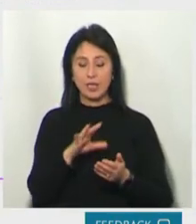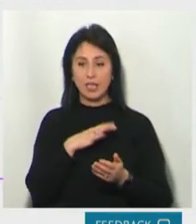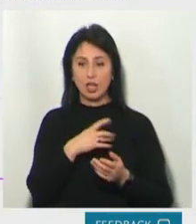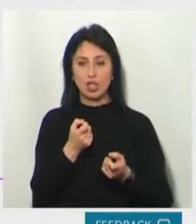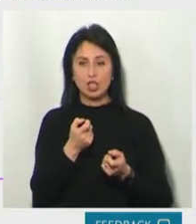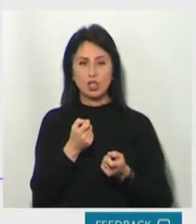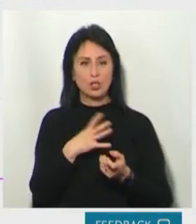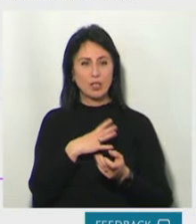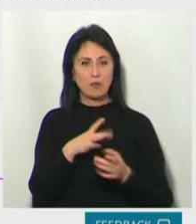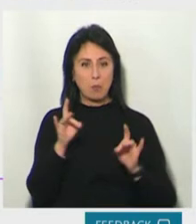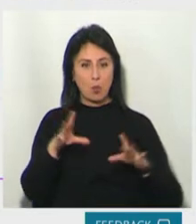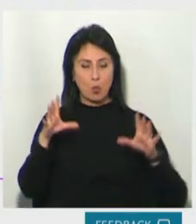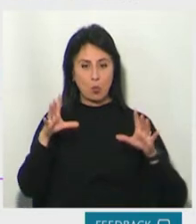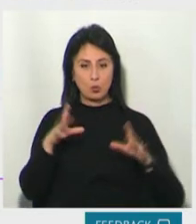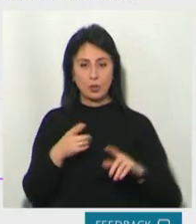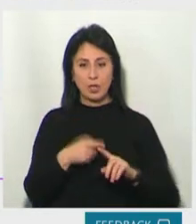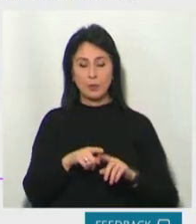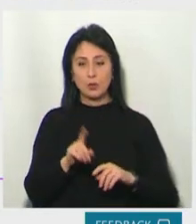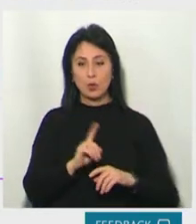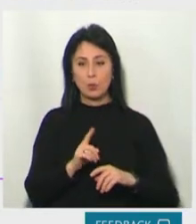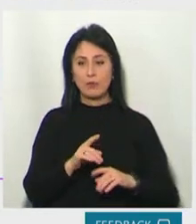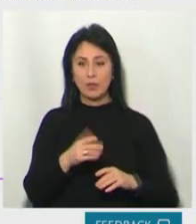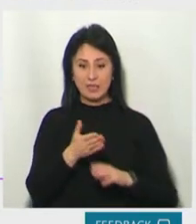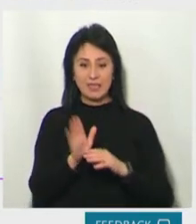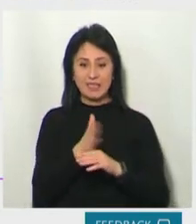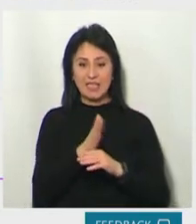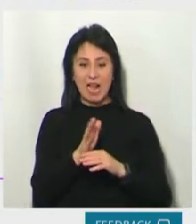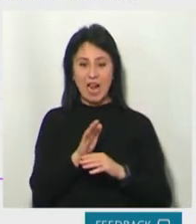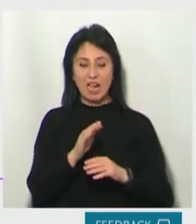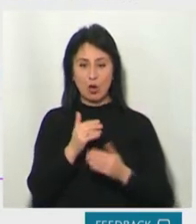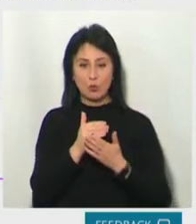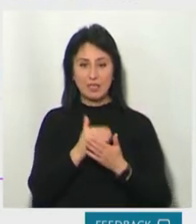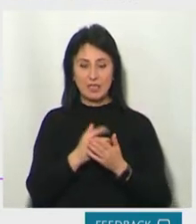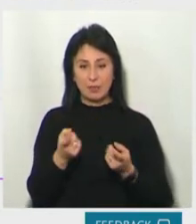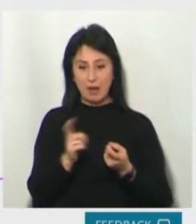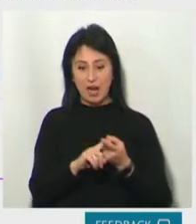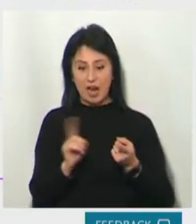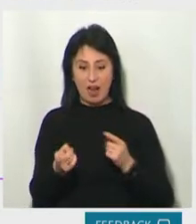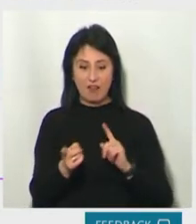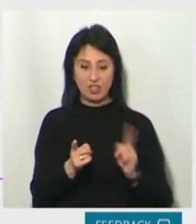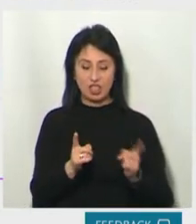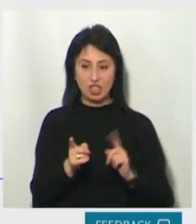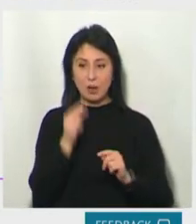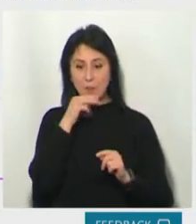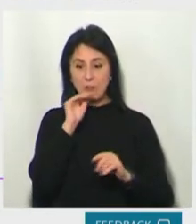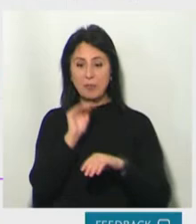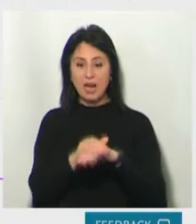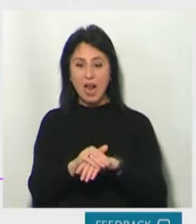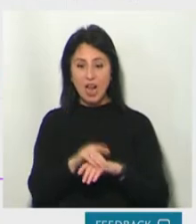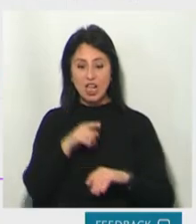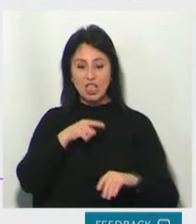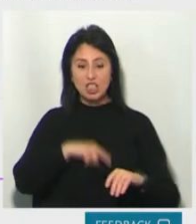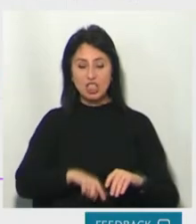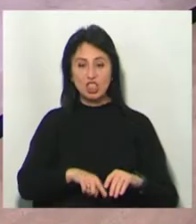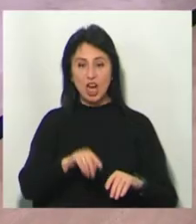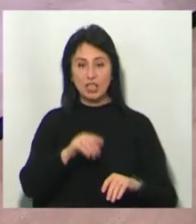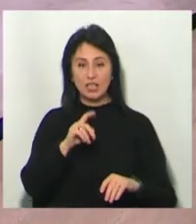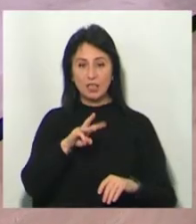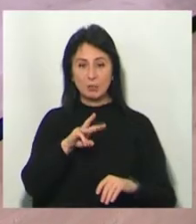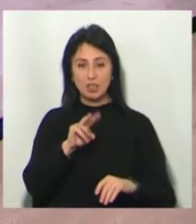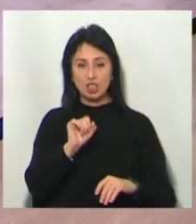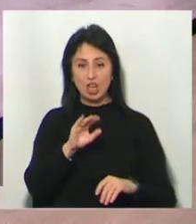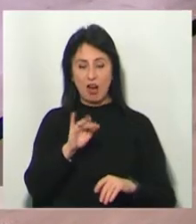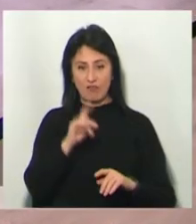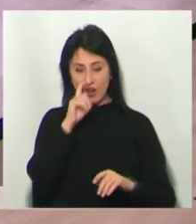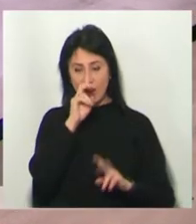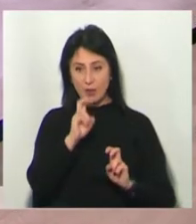იყო ცოტა არ იყოს მოულოდნელი, იმიტომ რომ დიახ, ცალკეულ სისტემებთან კავშირში მისი ბრალეულობა, ანუ შარდმჟავას პრალეულობა